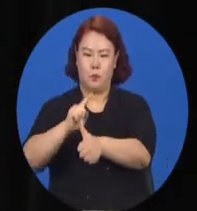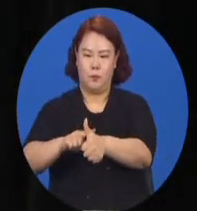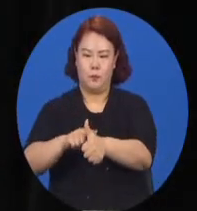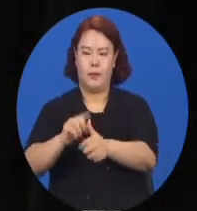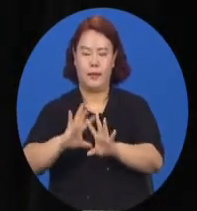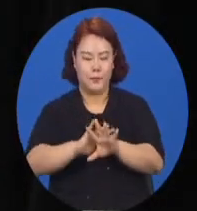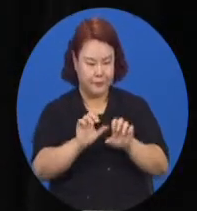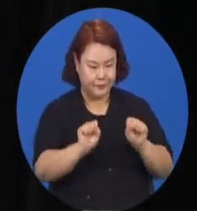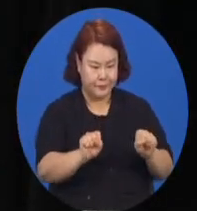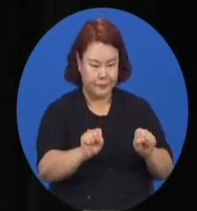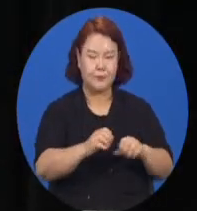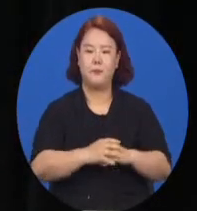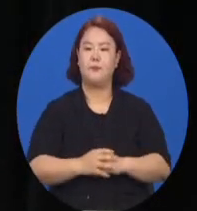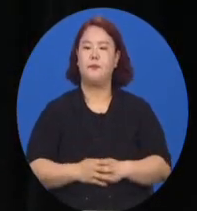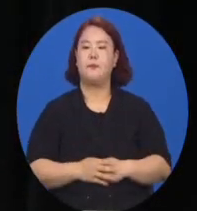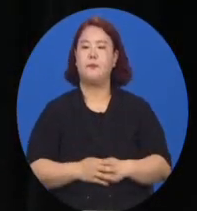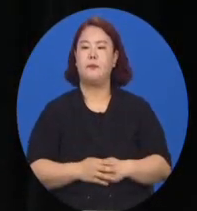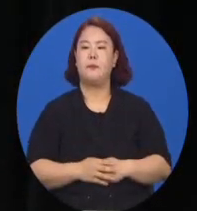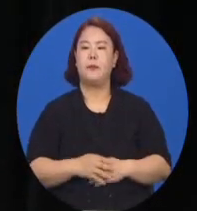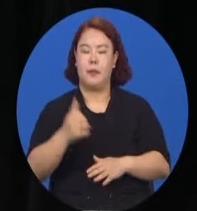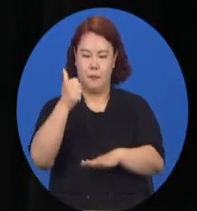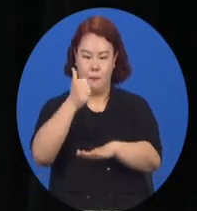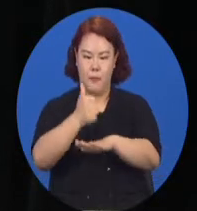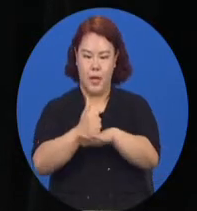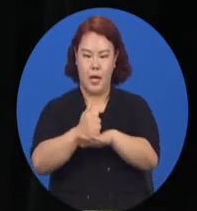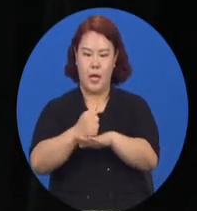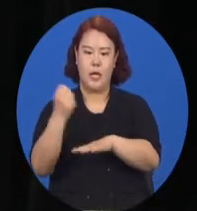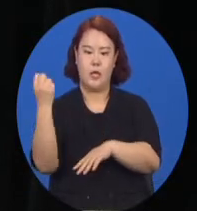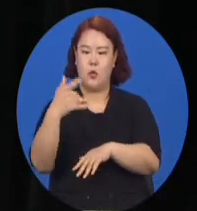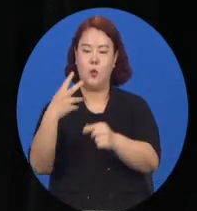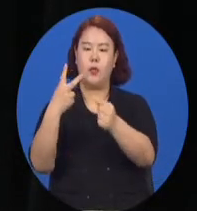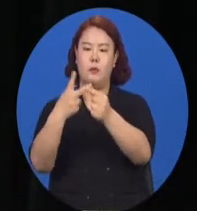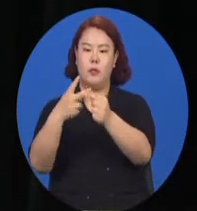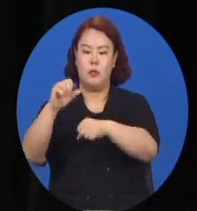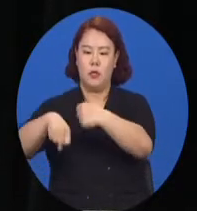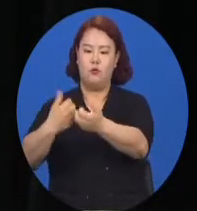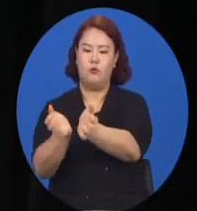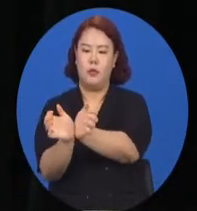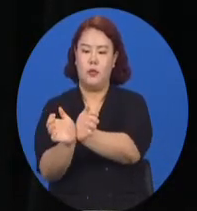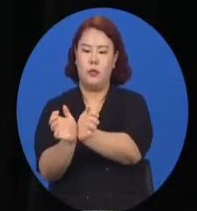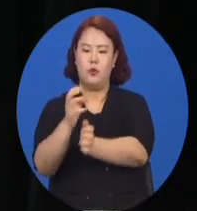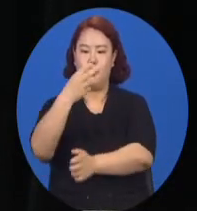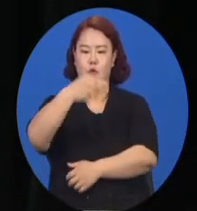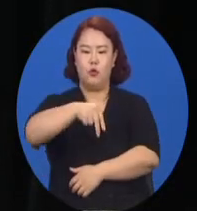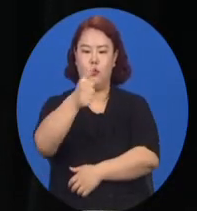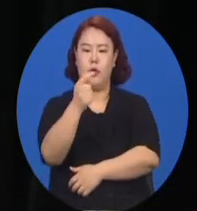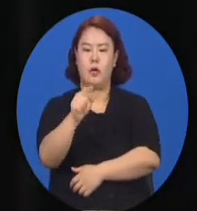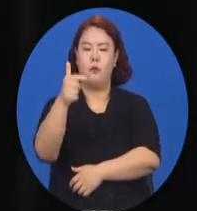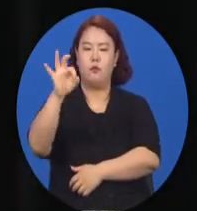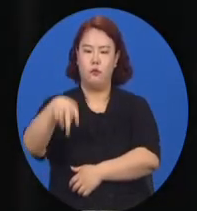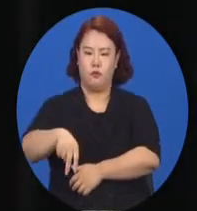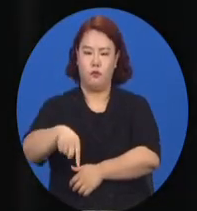네, 안녕하십니까. 자, 그리고 마지막으로 기호 2번 자유한국당 류한우 후보입니다.